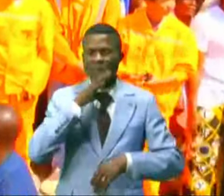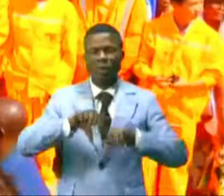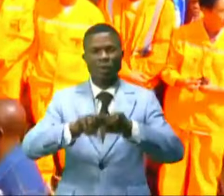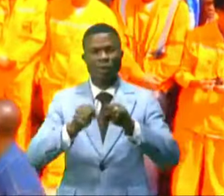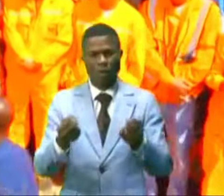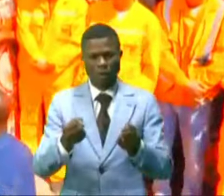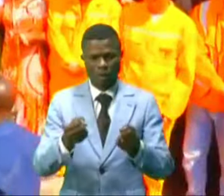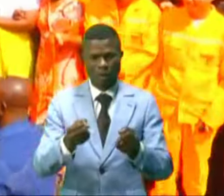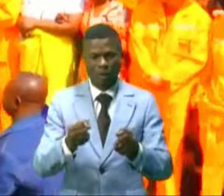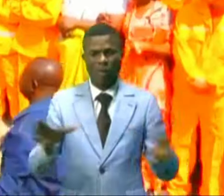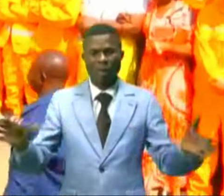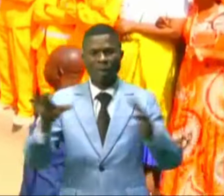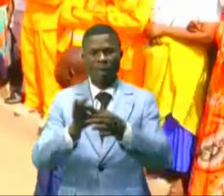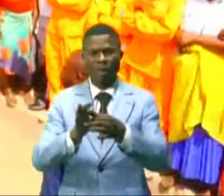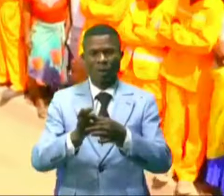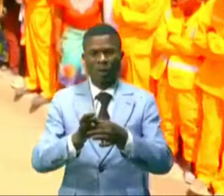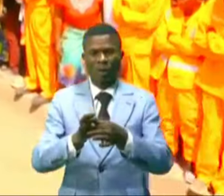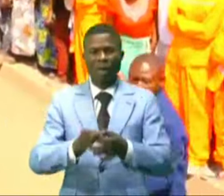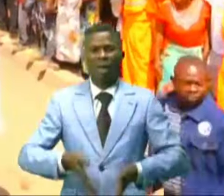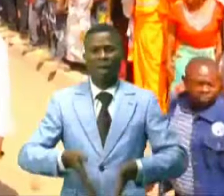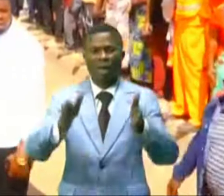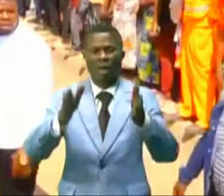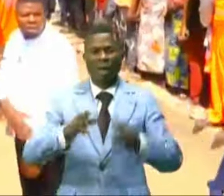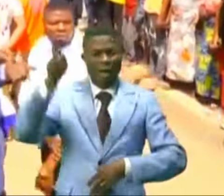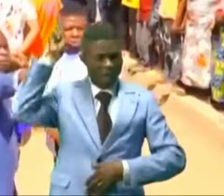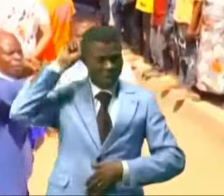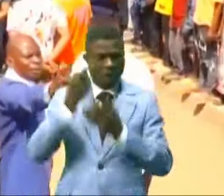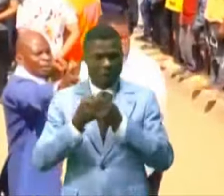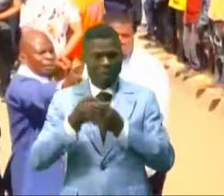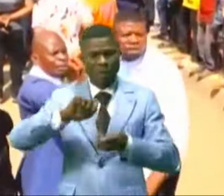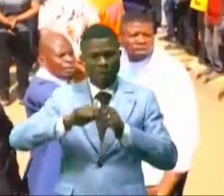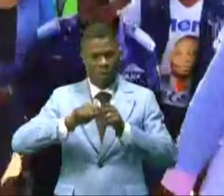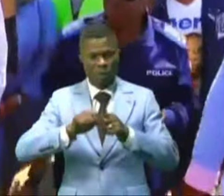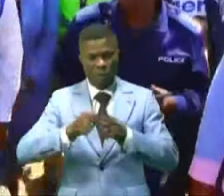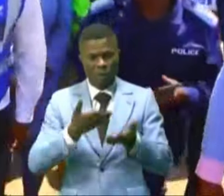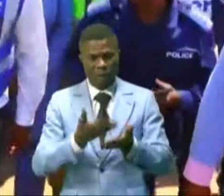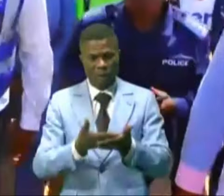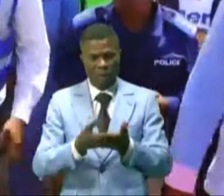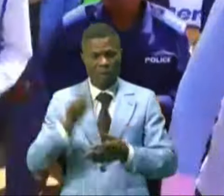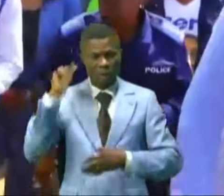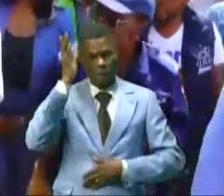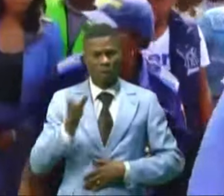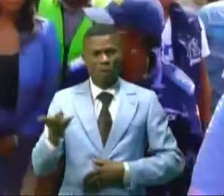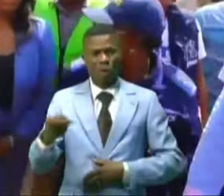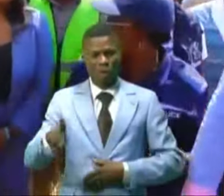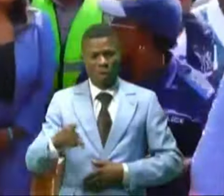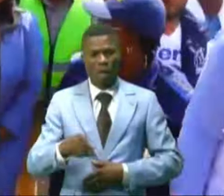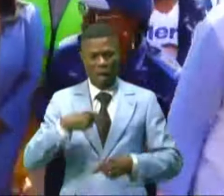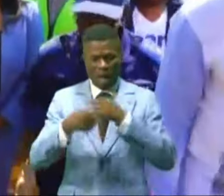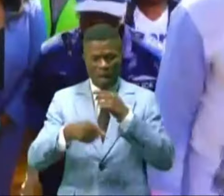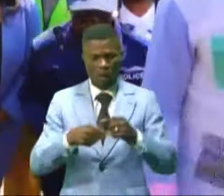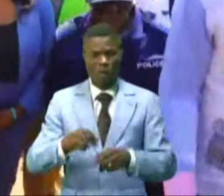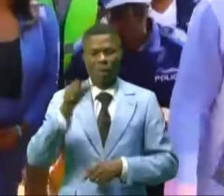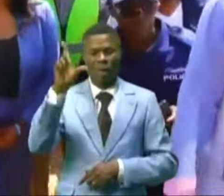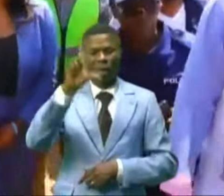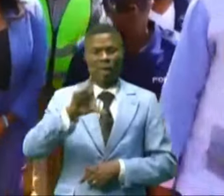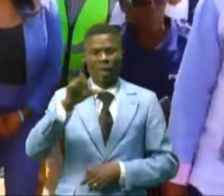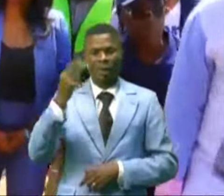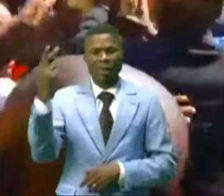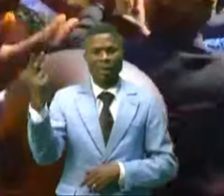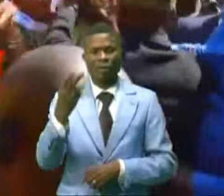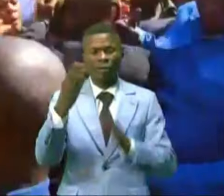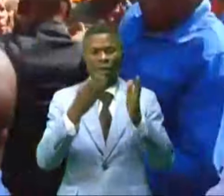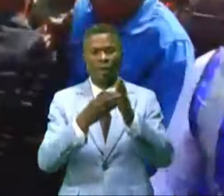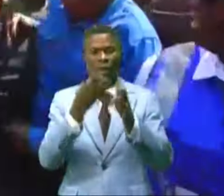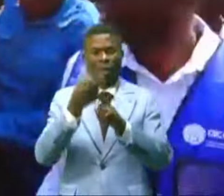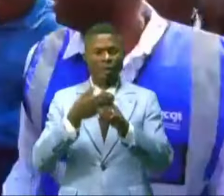se connecte à la route Kolwezi, va être réhabilitée. Le gouverneur de province a lancé ce mercredi 29 mai 2024 les